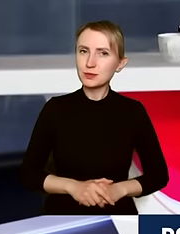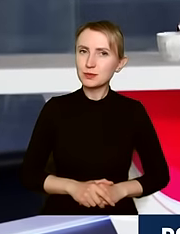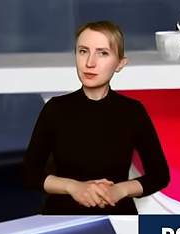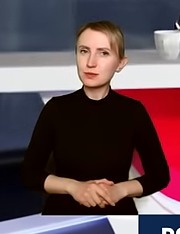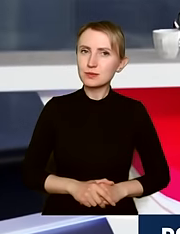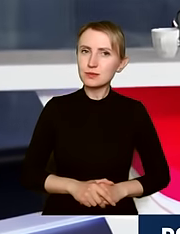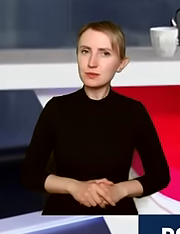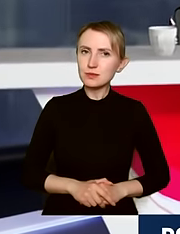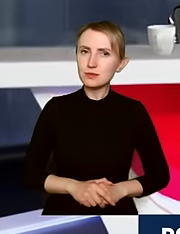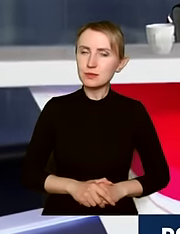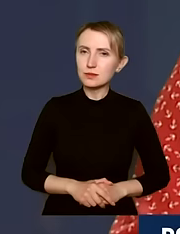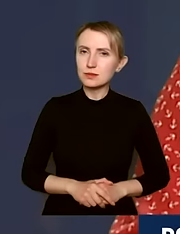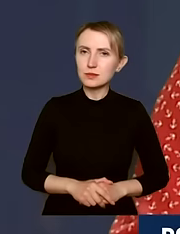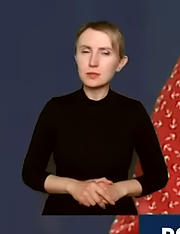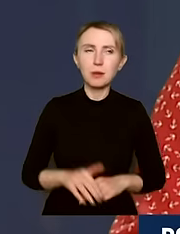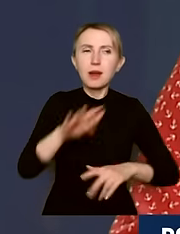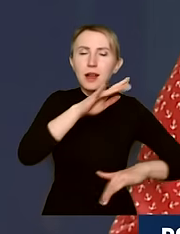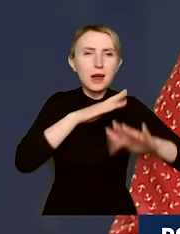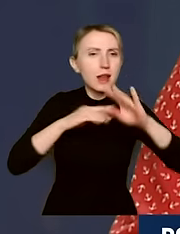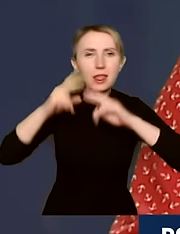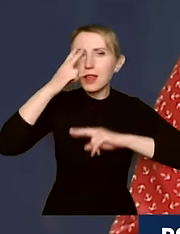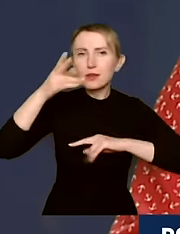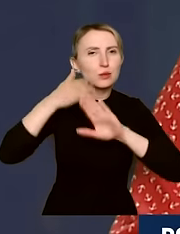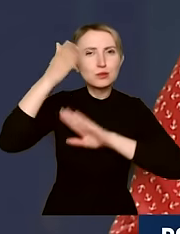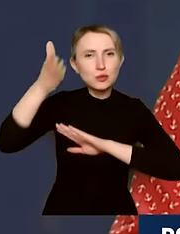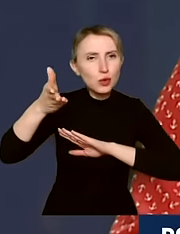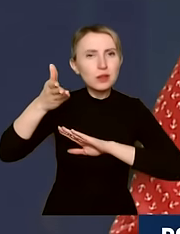no, tam nie mają szklanej kuli. Tam mają fachowców.